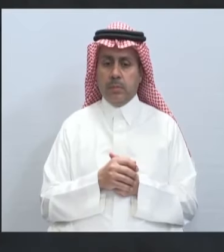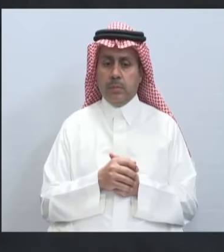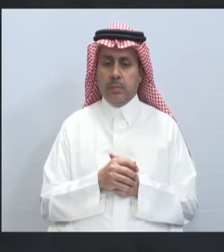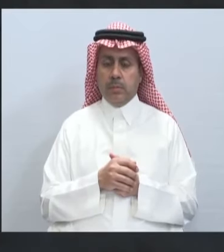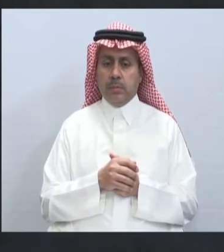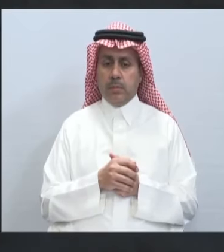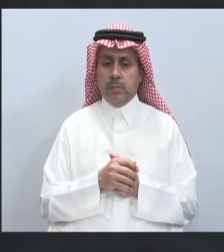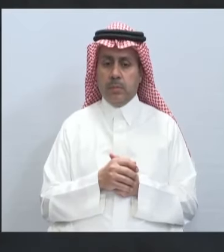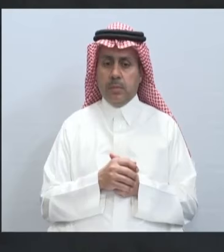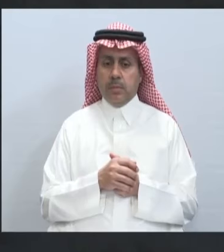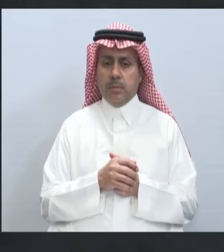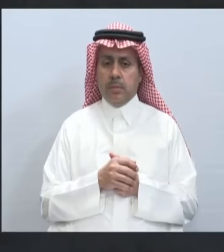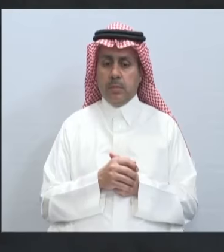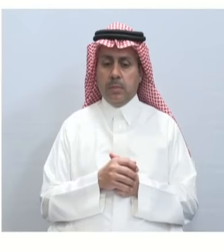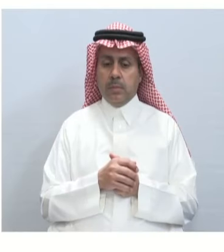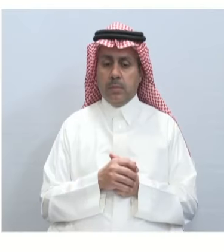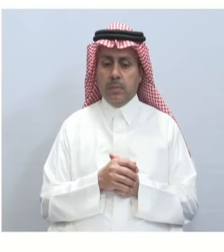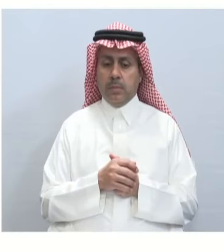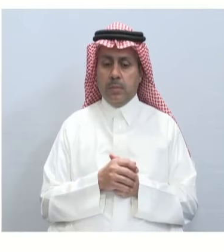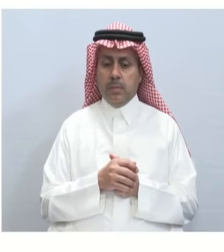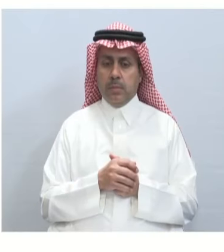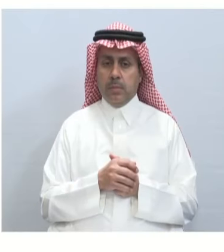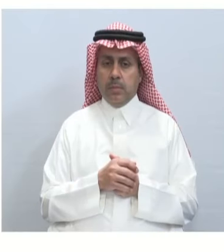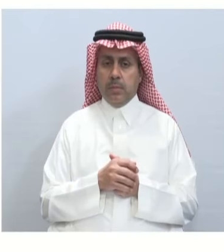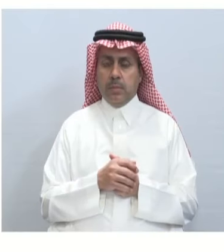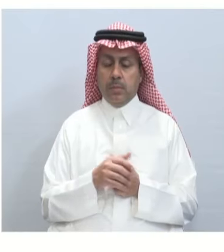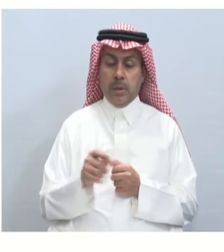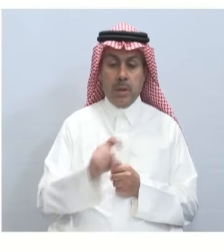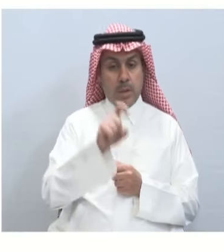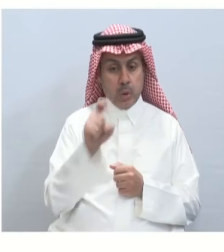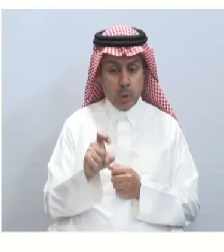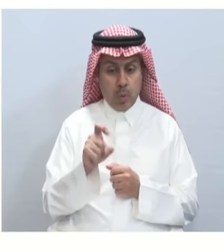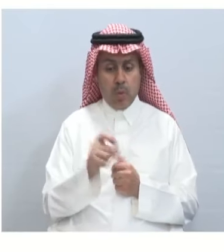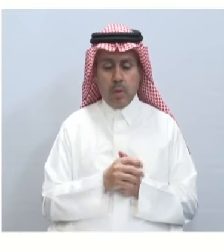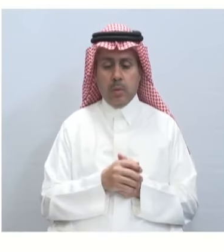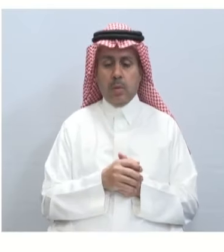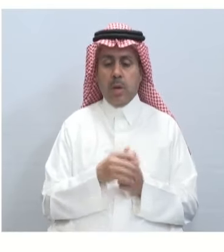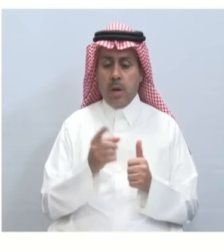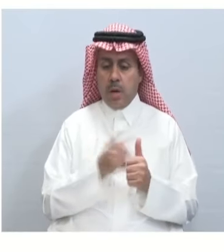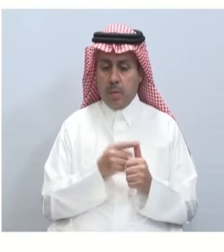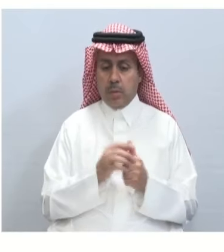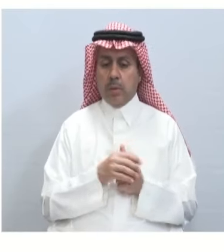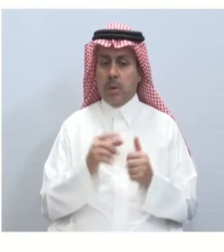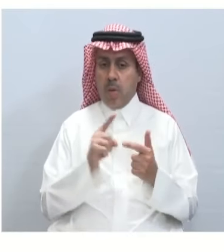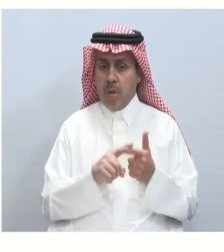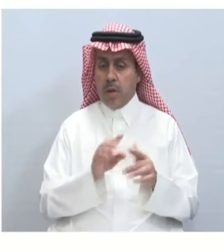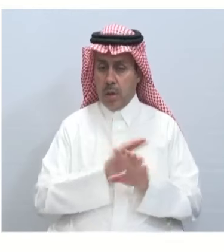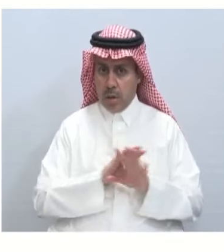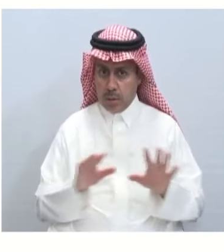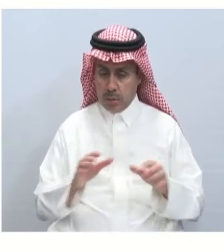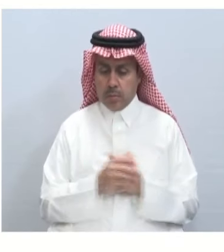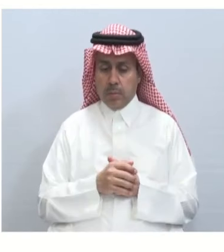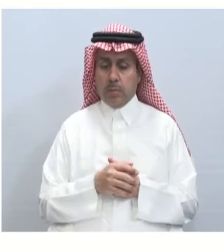ابنائي وبناتي اذا هذا ما يتعلق ب اسئله التقويم